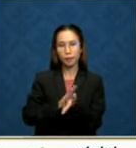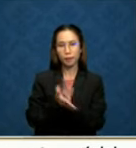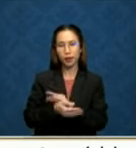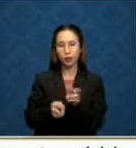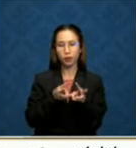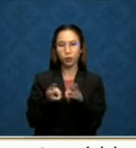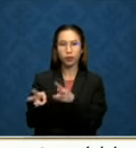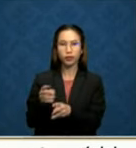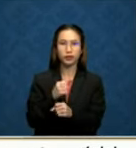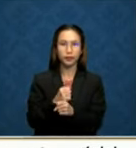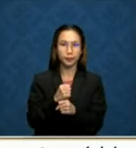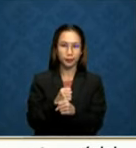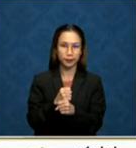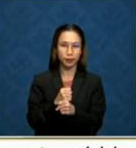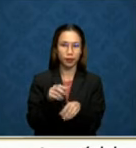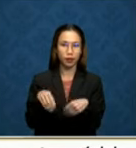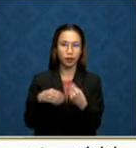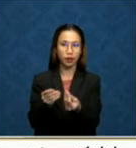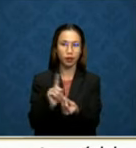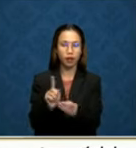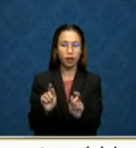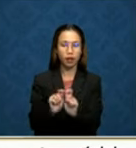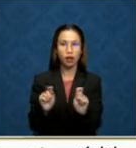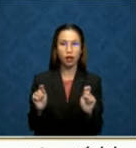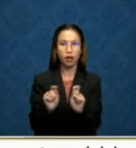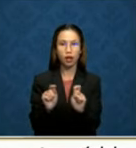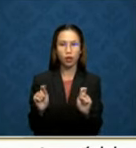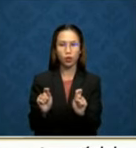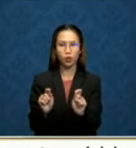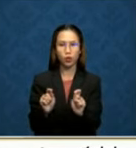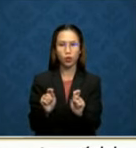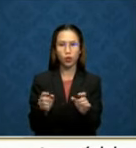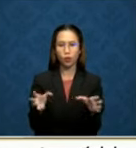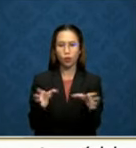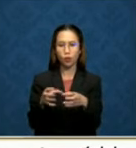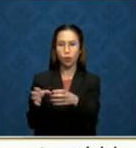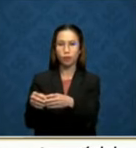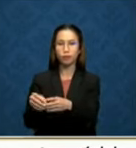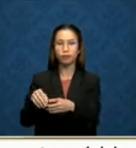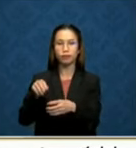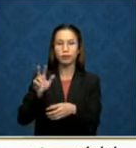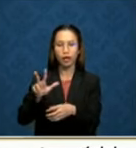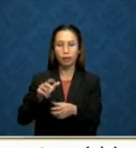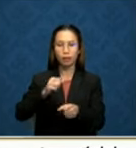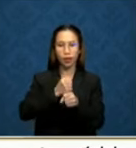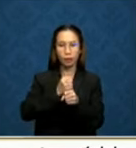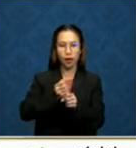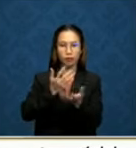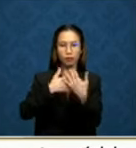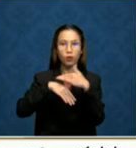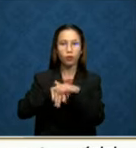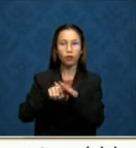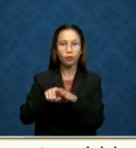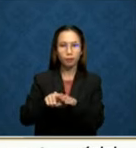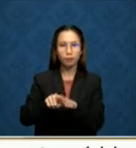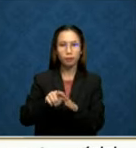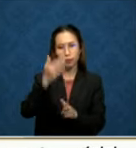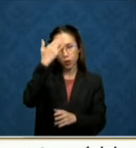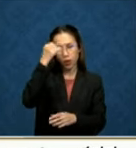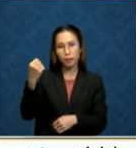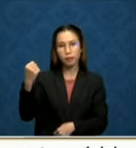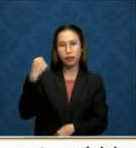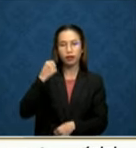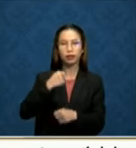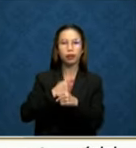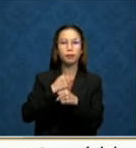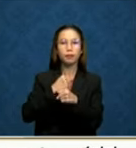การทำงานโดยที่ให้อนุกรรมการอย่างน้อย 3 ขณะทำงานรวมกันเพื่อทจะทำให้เกิดพลังใ